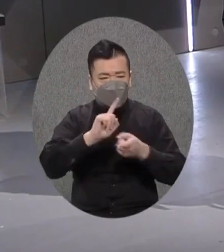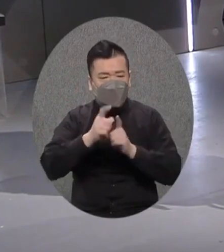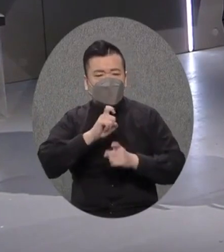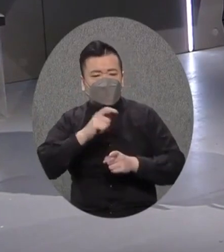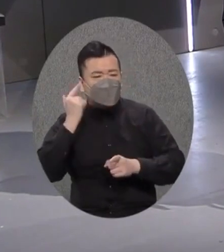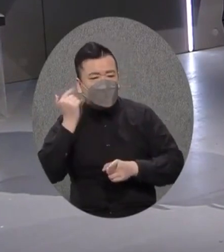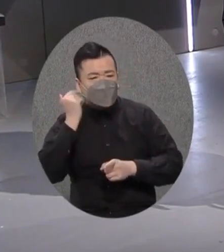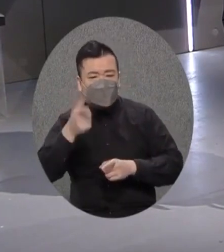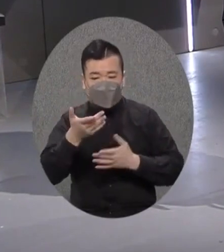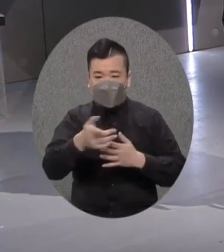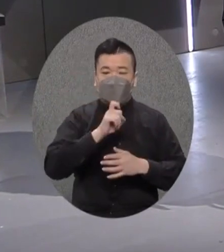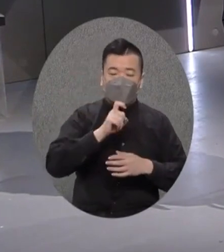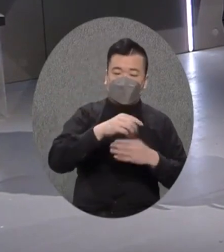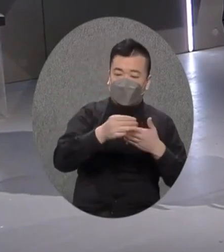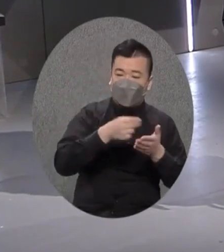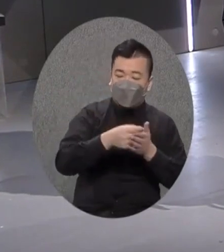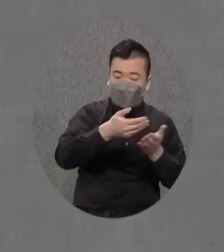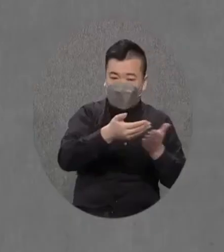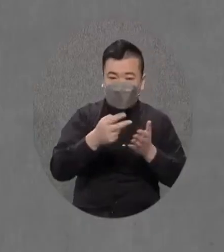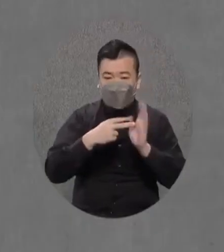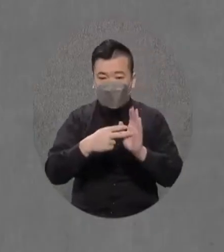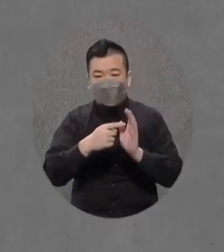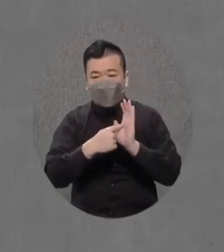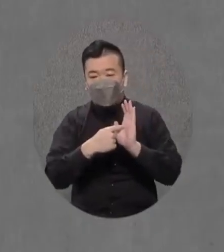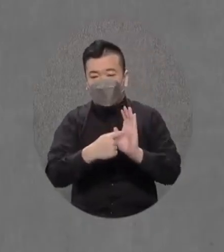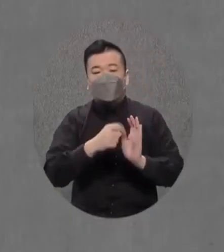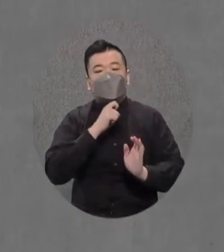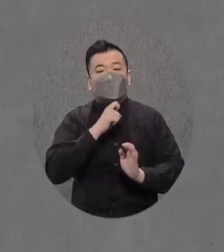品。即係我知道阿翁都帶咗幾幅嚟同我哋介紹。